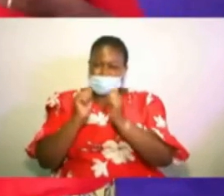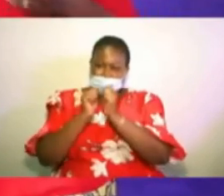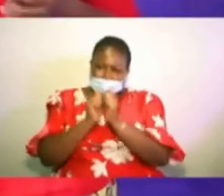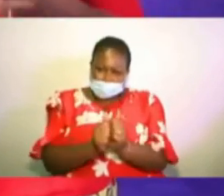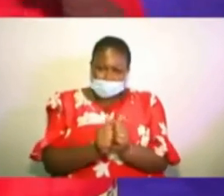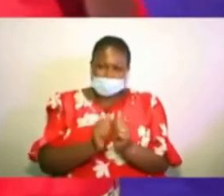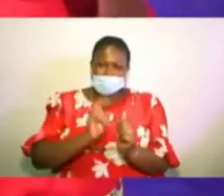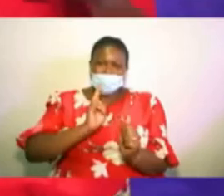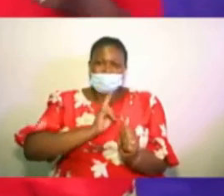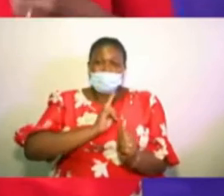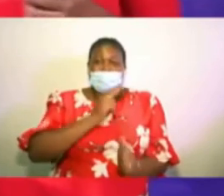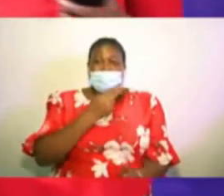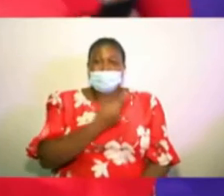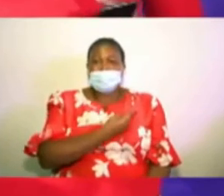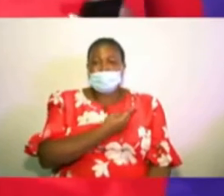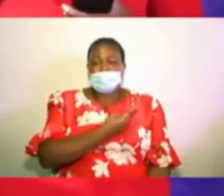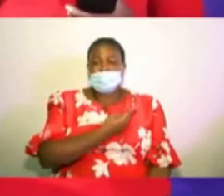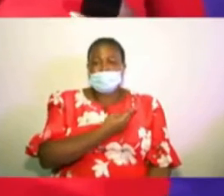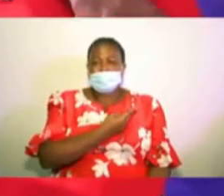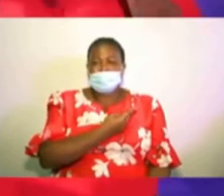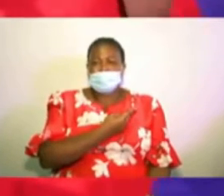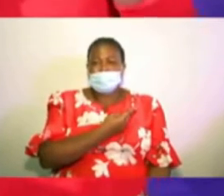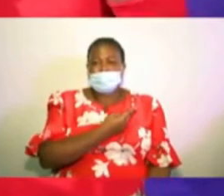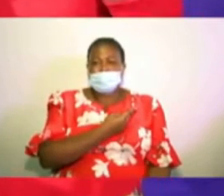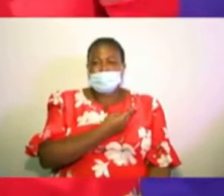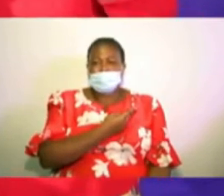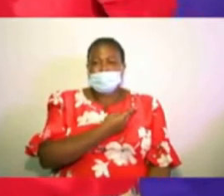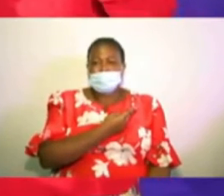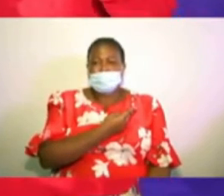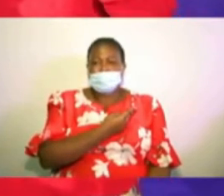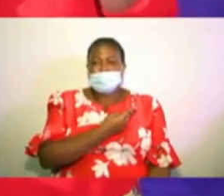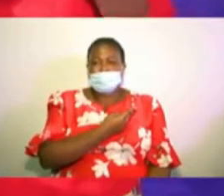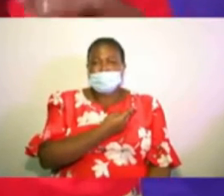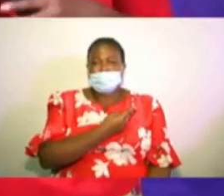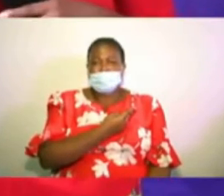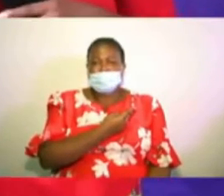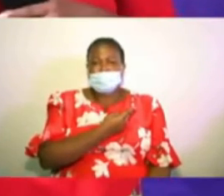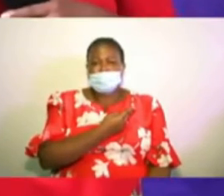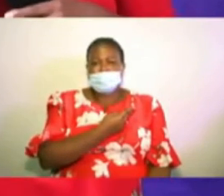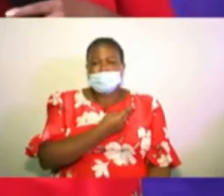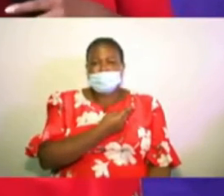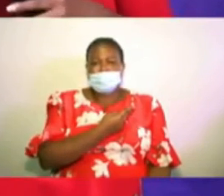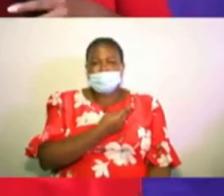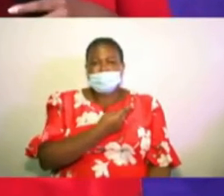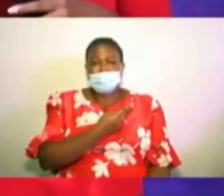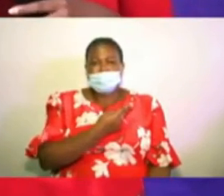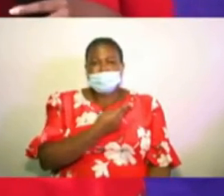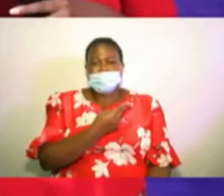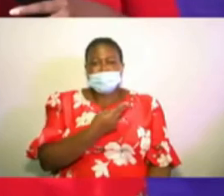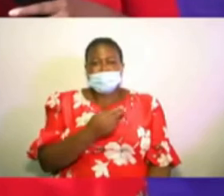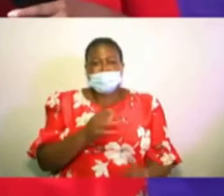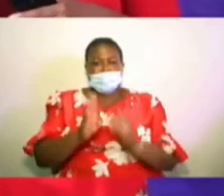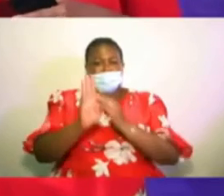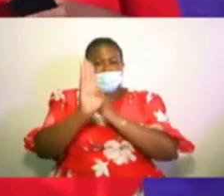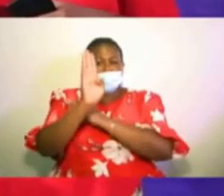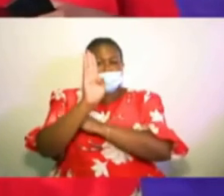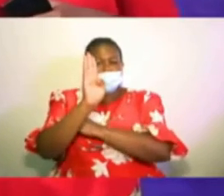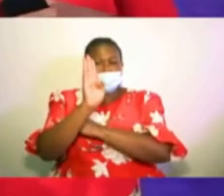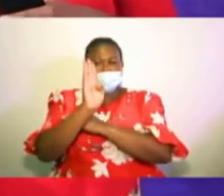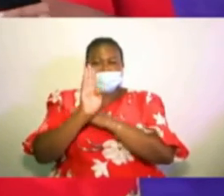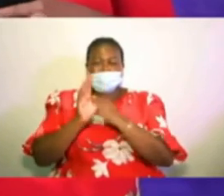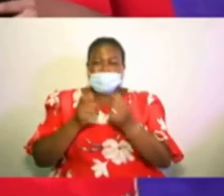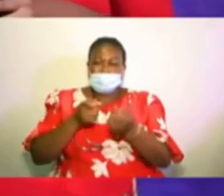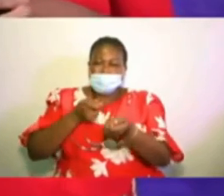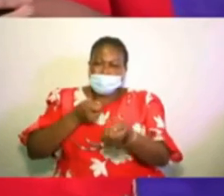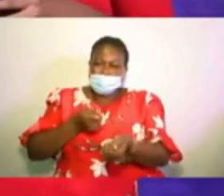sa miséricorde de lundi jusqu'aujourd'hui. And the things God has poured into us and his servants have